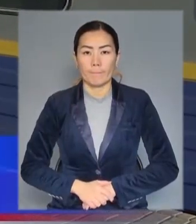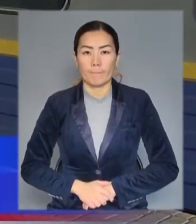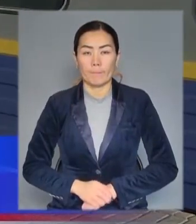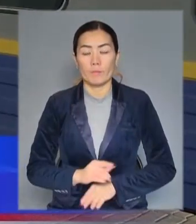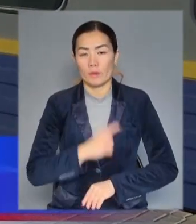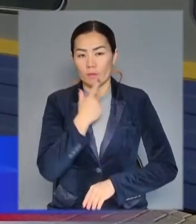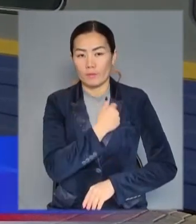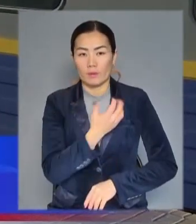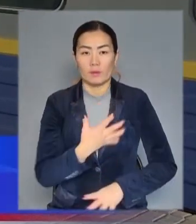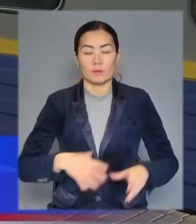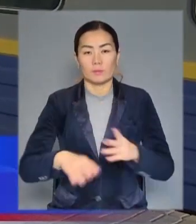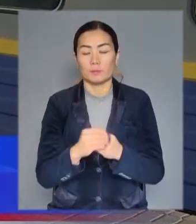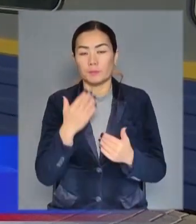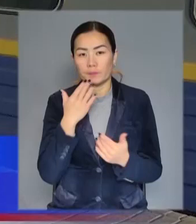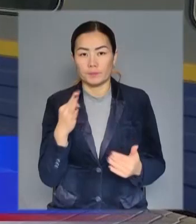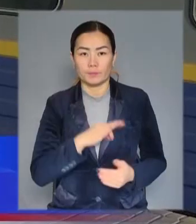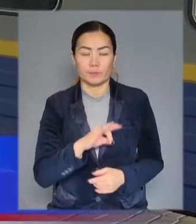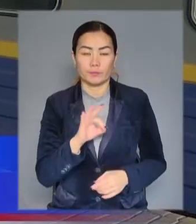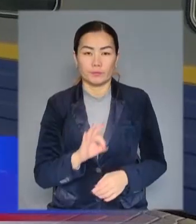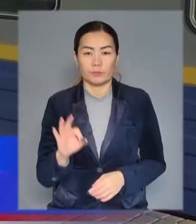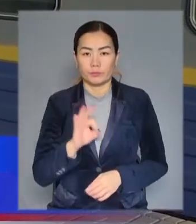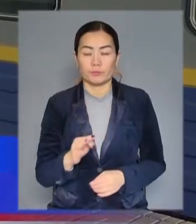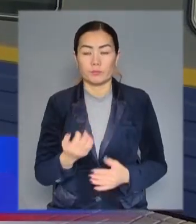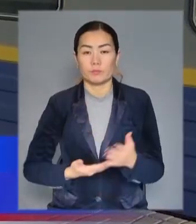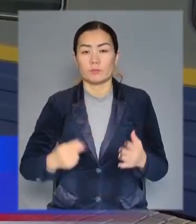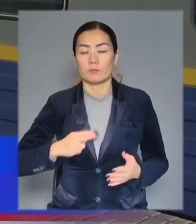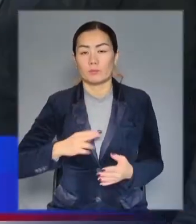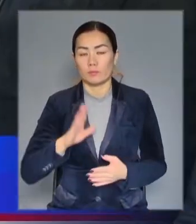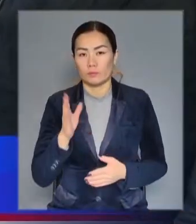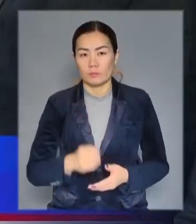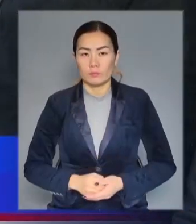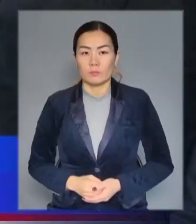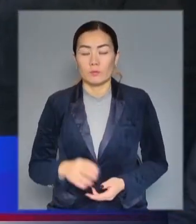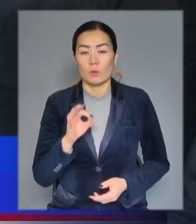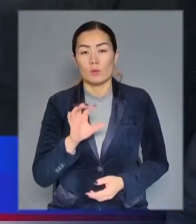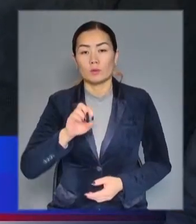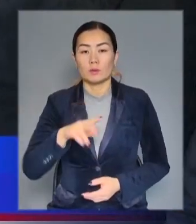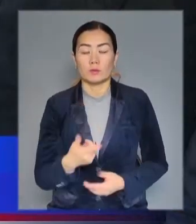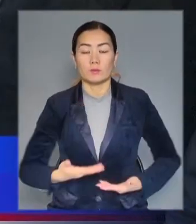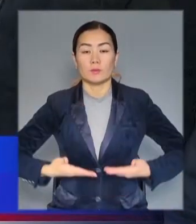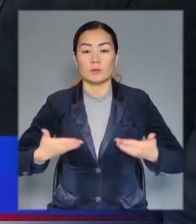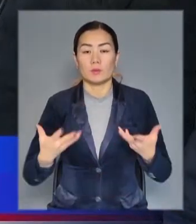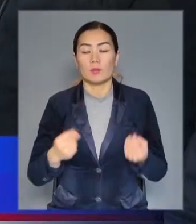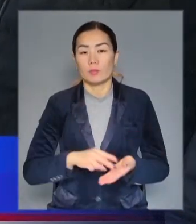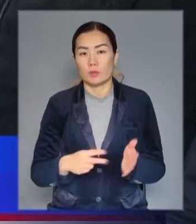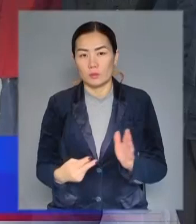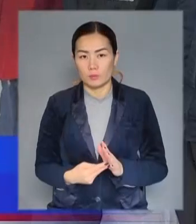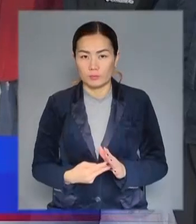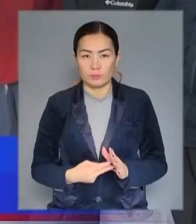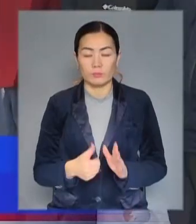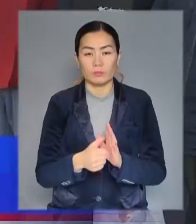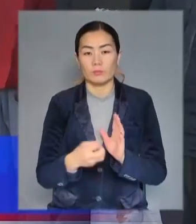Және сарбаздарға арналған соңғы мүмкіндіктер бойынша түсініктемелер жүргізілді. Күзгі шақырылым кезеңінде жоспар